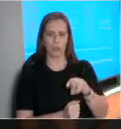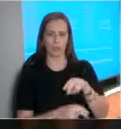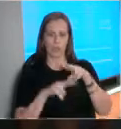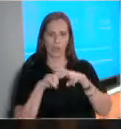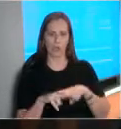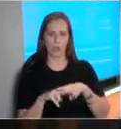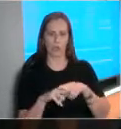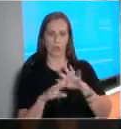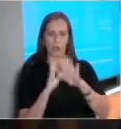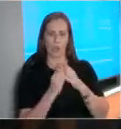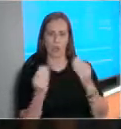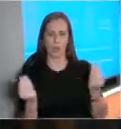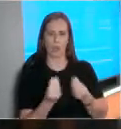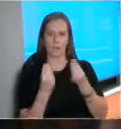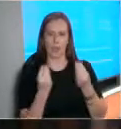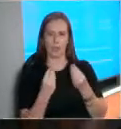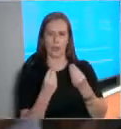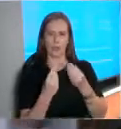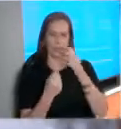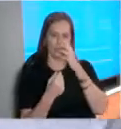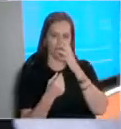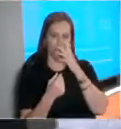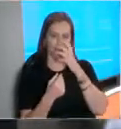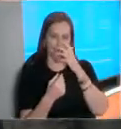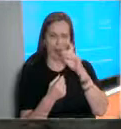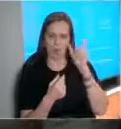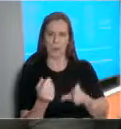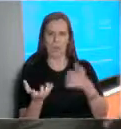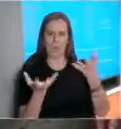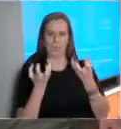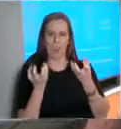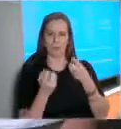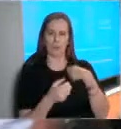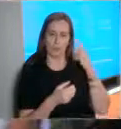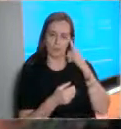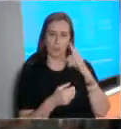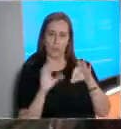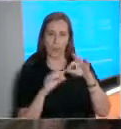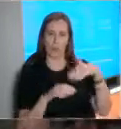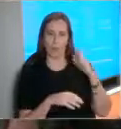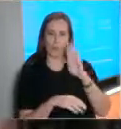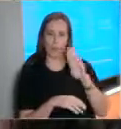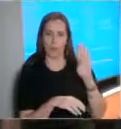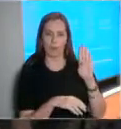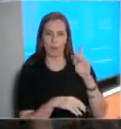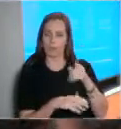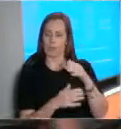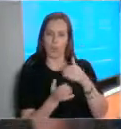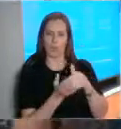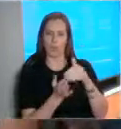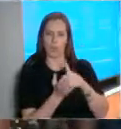בכל דבר אפשרי מה שאני ראיתי, במאוד מנעם חריזמטי. אני חושב שהבחירות הבאות באמת נתניהו צריך